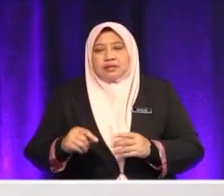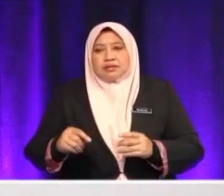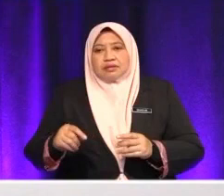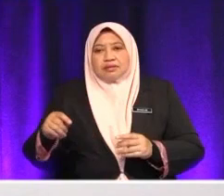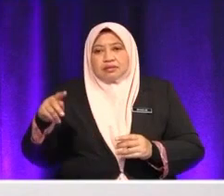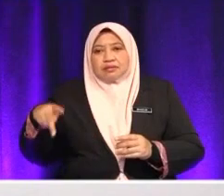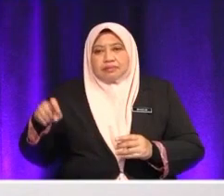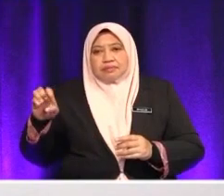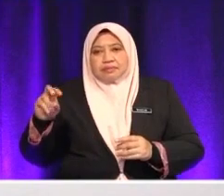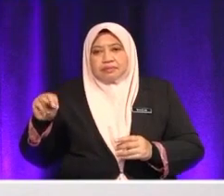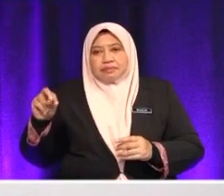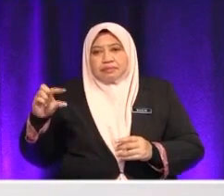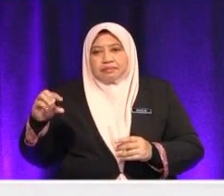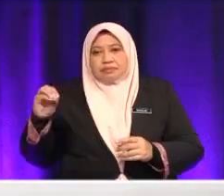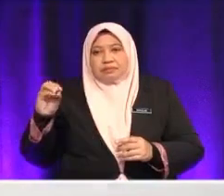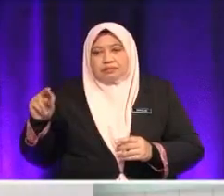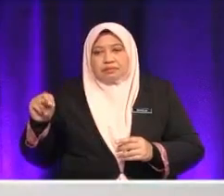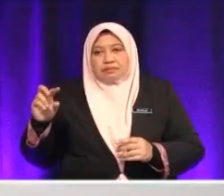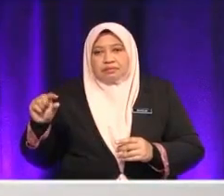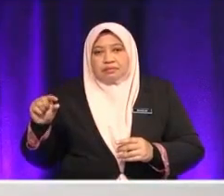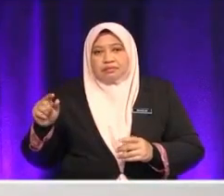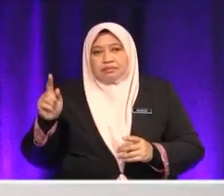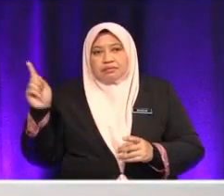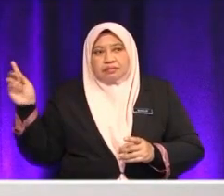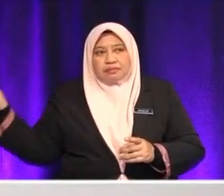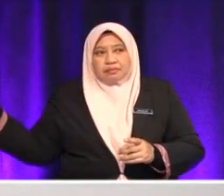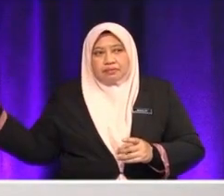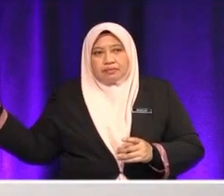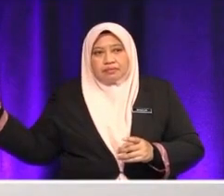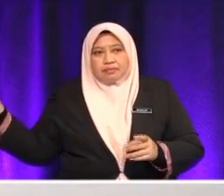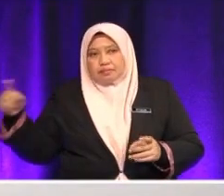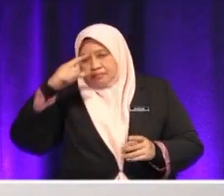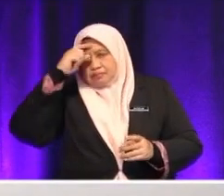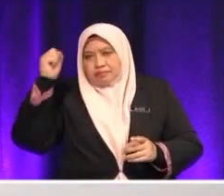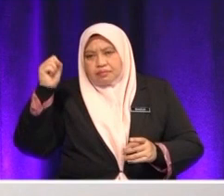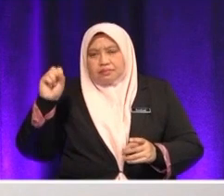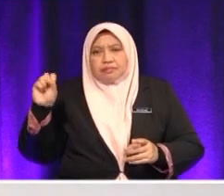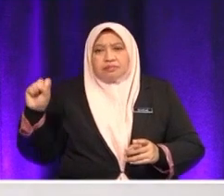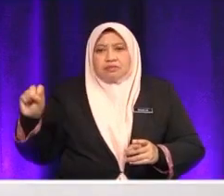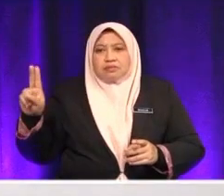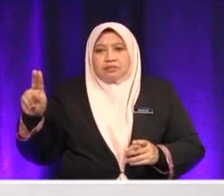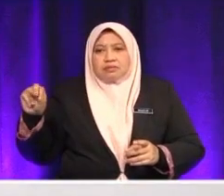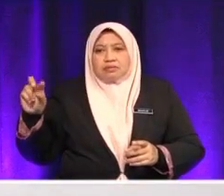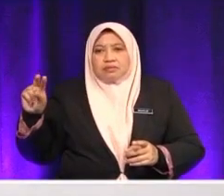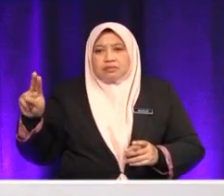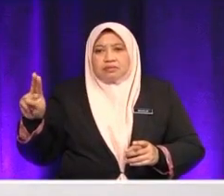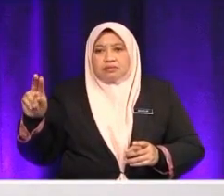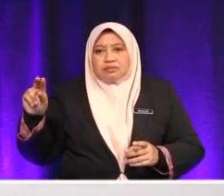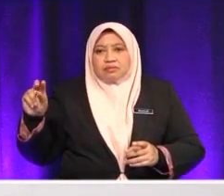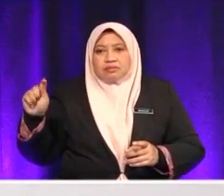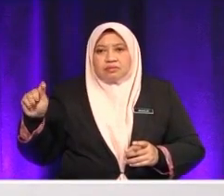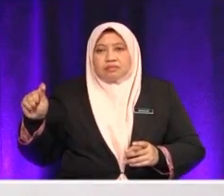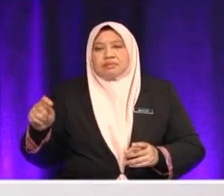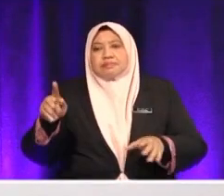Kenapa Akilah cakap bencong ke kanan lebih panjang sebelah